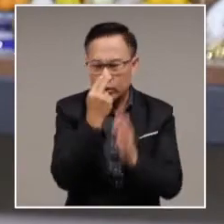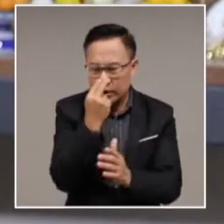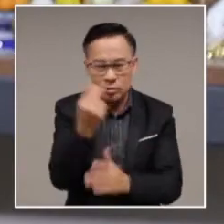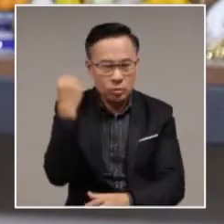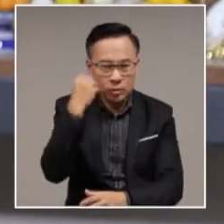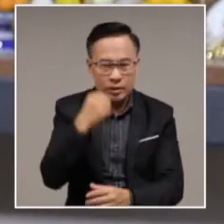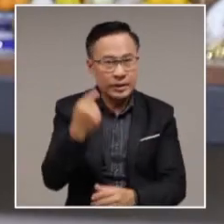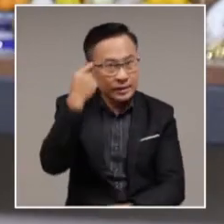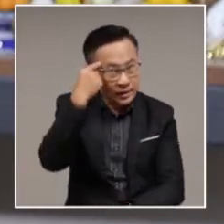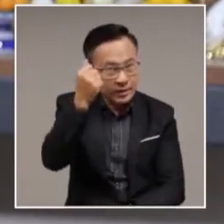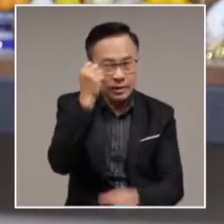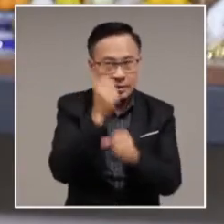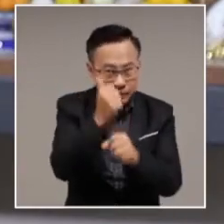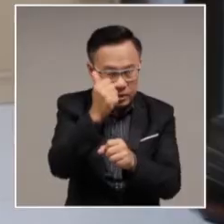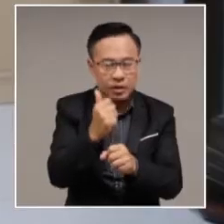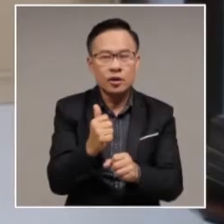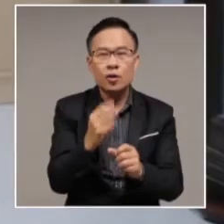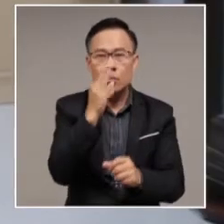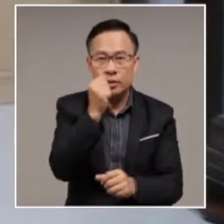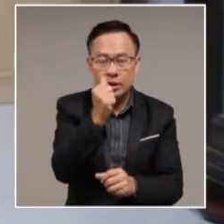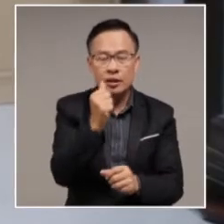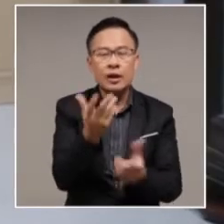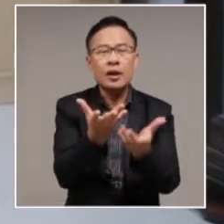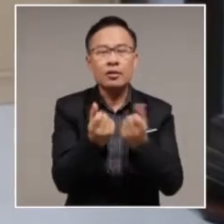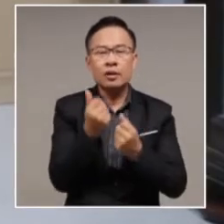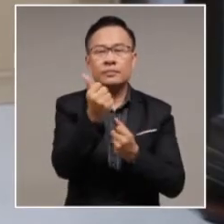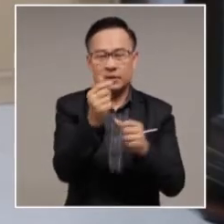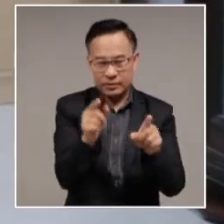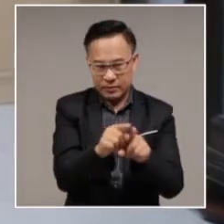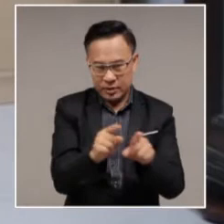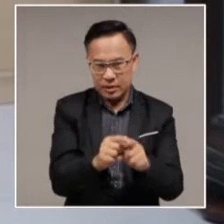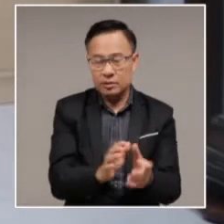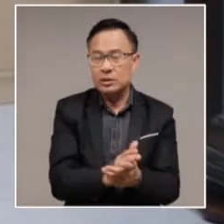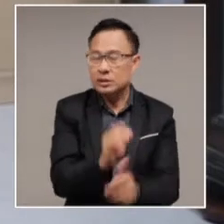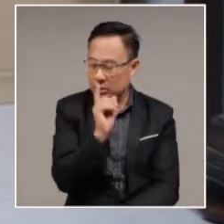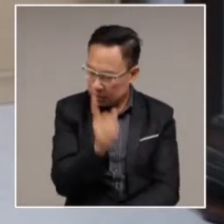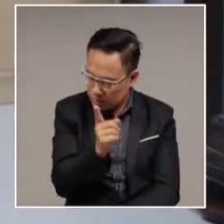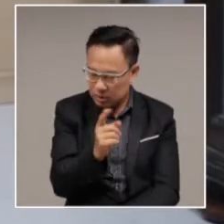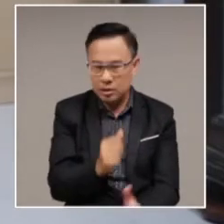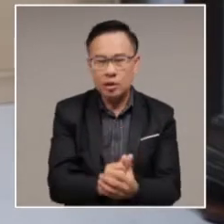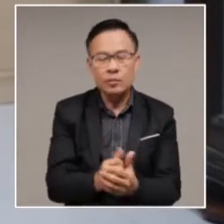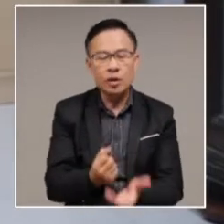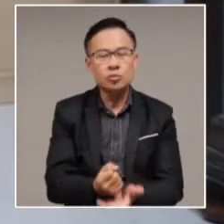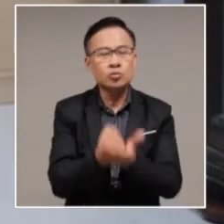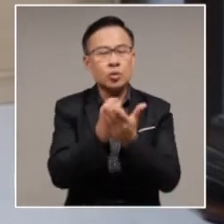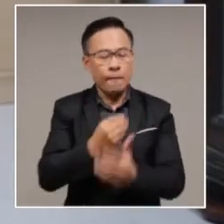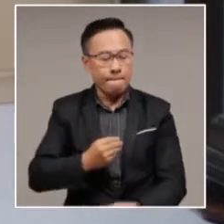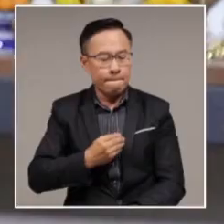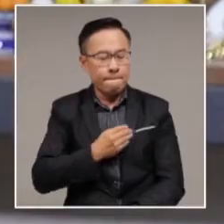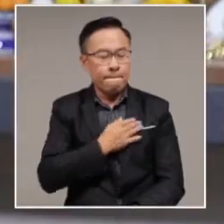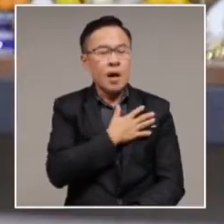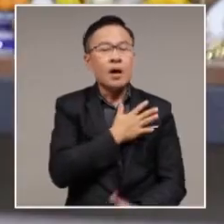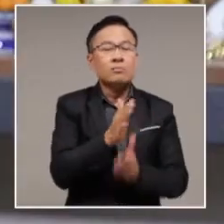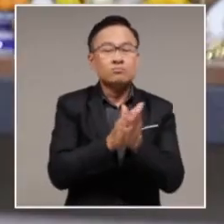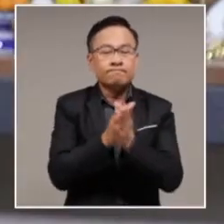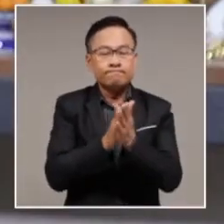นชินกับประโยคนี้จริงแต่ว่าจริงๆแล้วนะคุณผู้ชมคะเราแฝงในเรื่องของข้อคิดดีๆแรงบันดาลใจจ